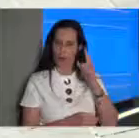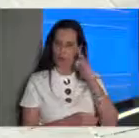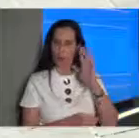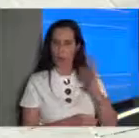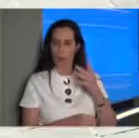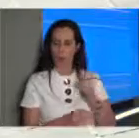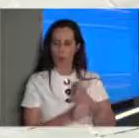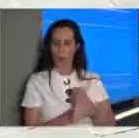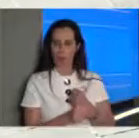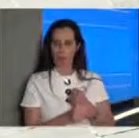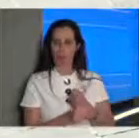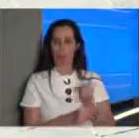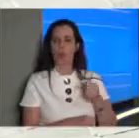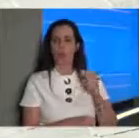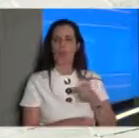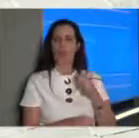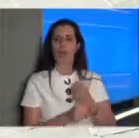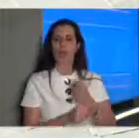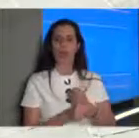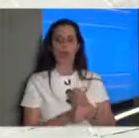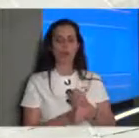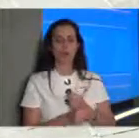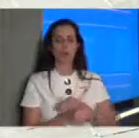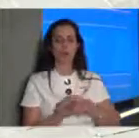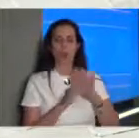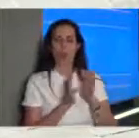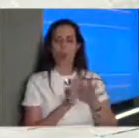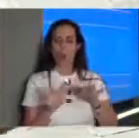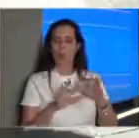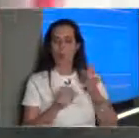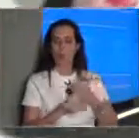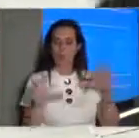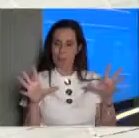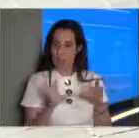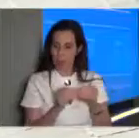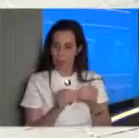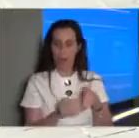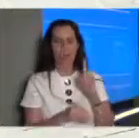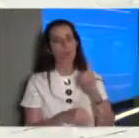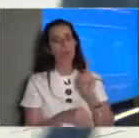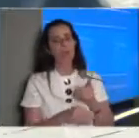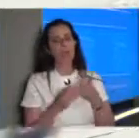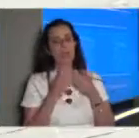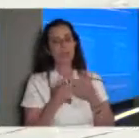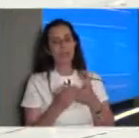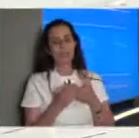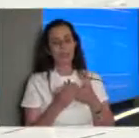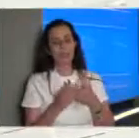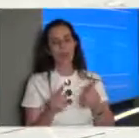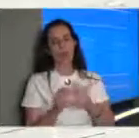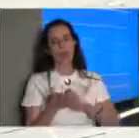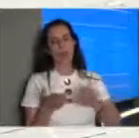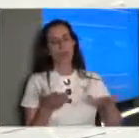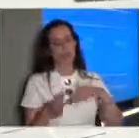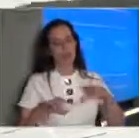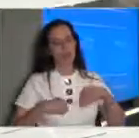מה הוא עושה. הוא צריך לאסוף את כל הקואליציה יחד, אבל הוא צריך עזרה של גננת ואני